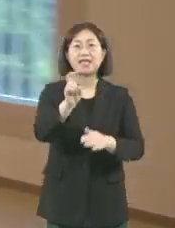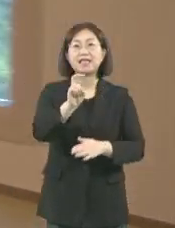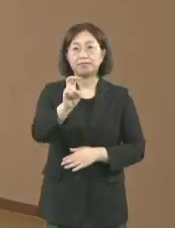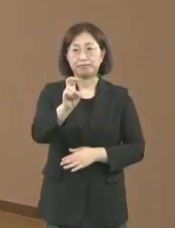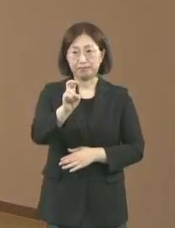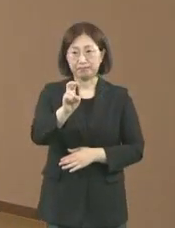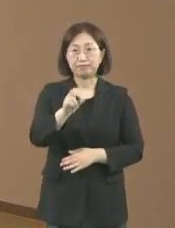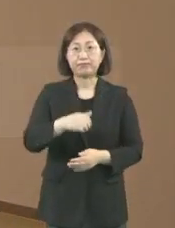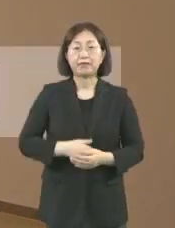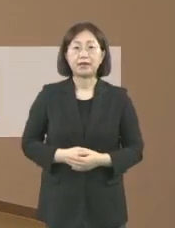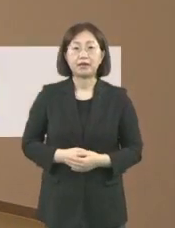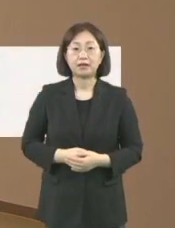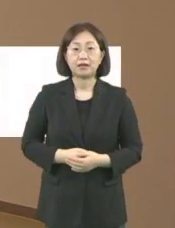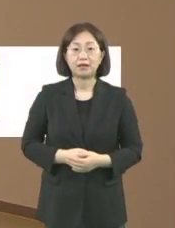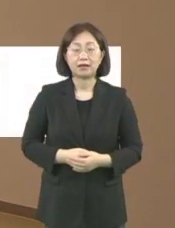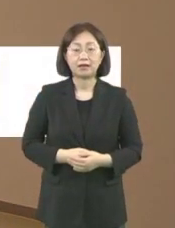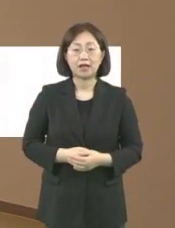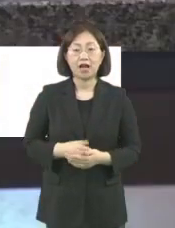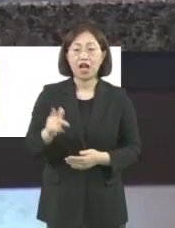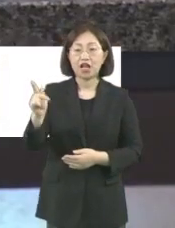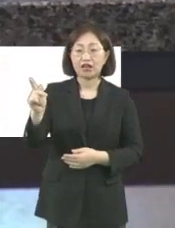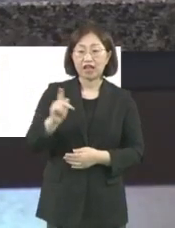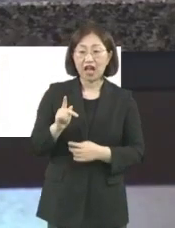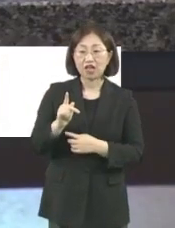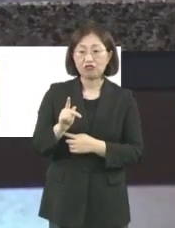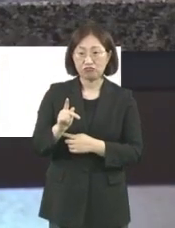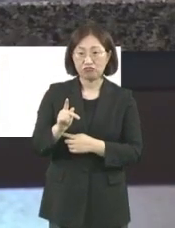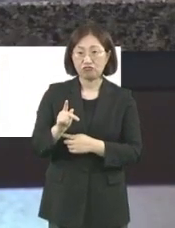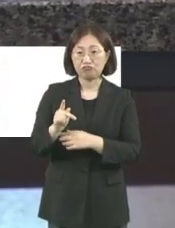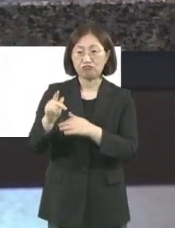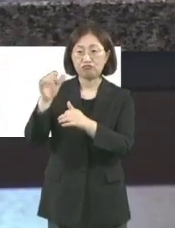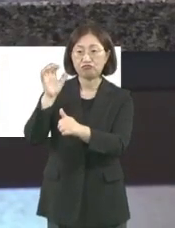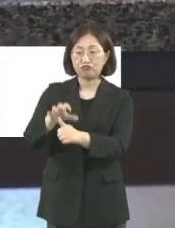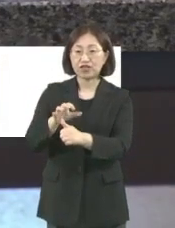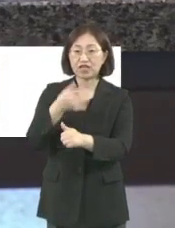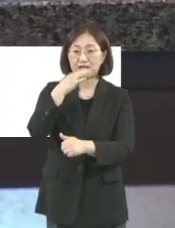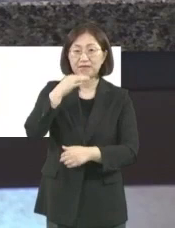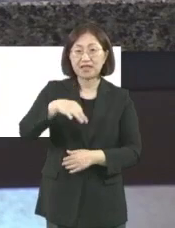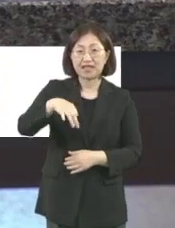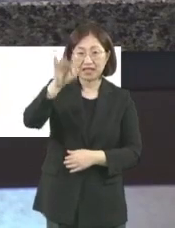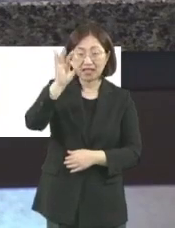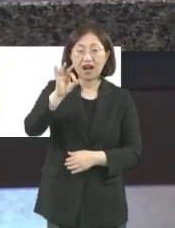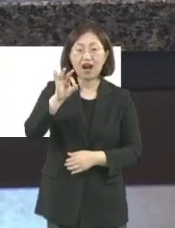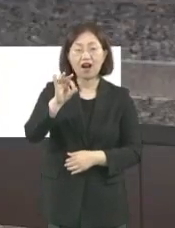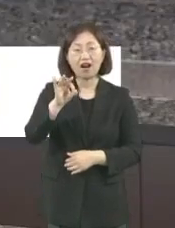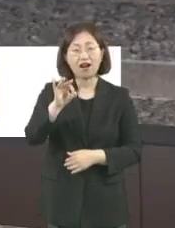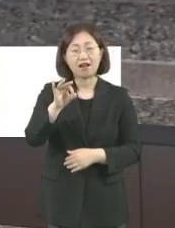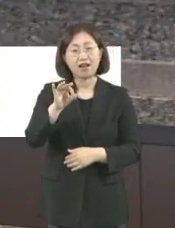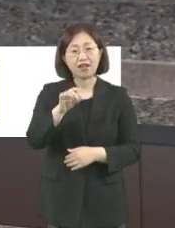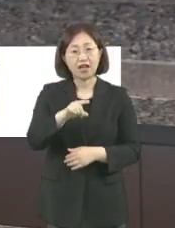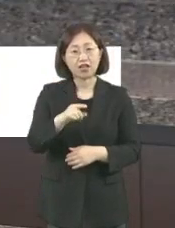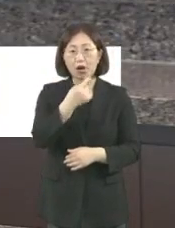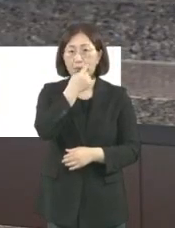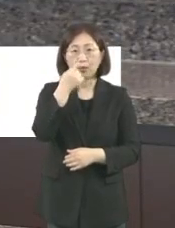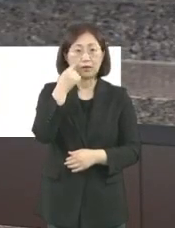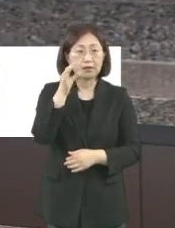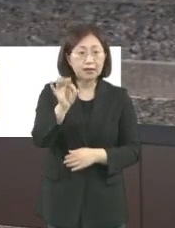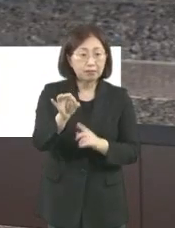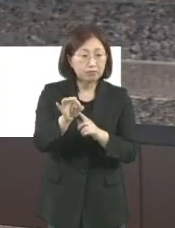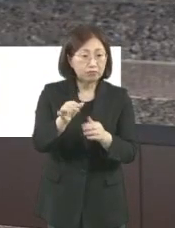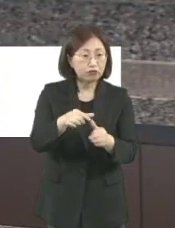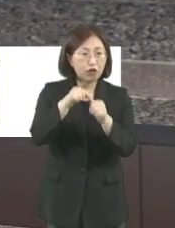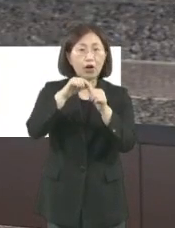비어 있습니다 우선 대출규제 금리 인상과 맞물려 서 세입자들이 보증금 부 하기가 쉽지